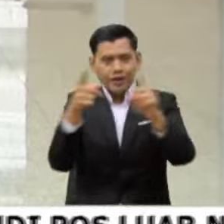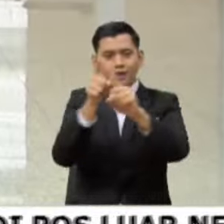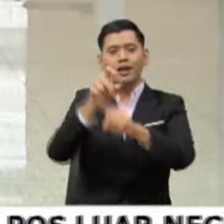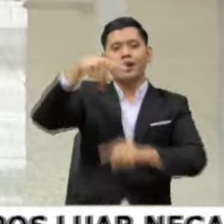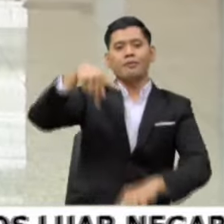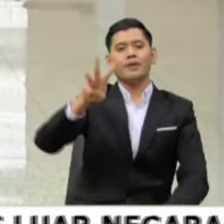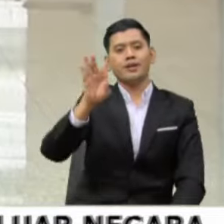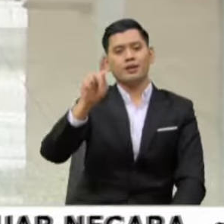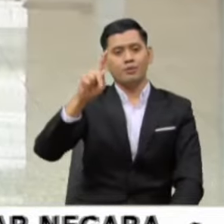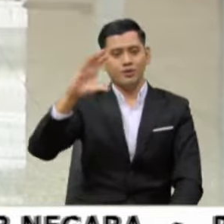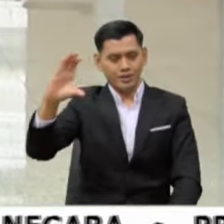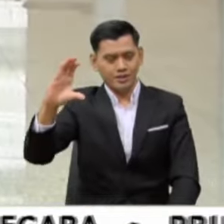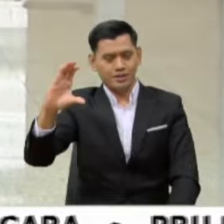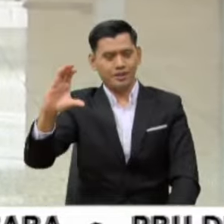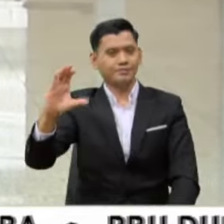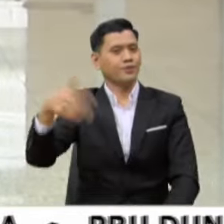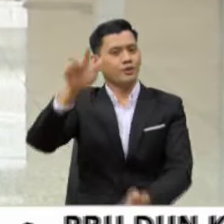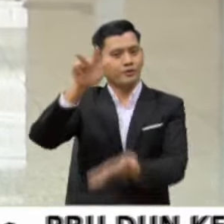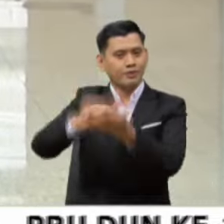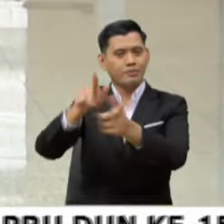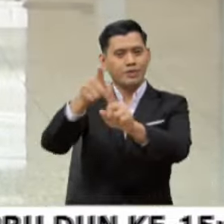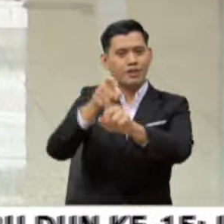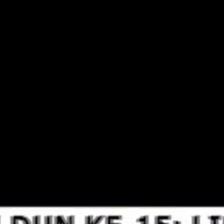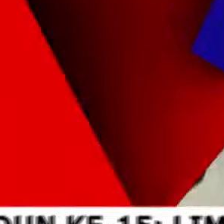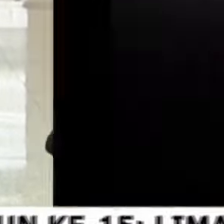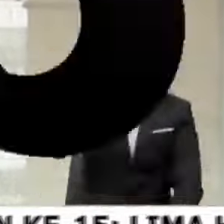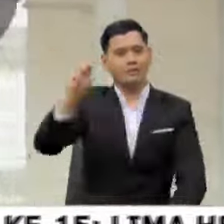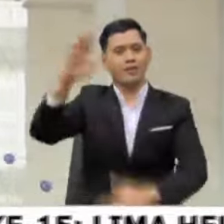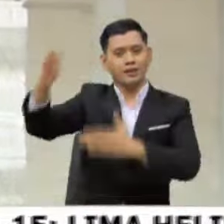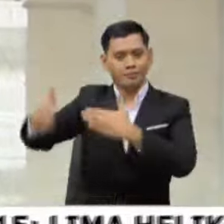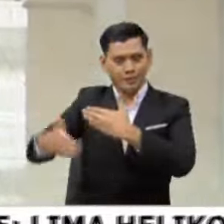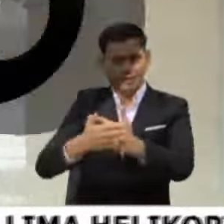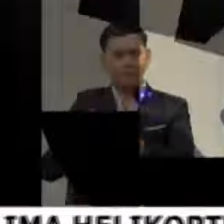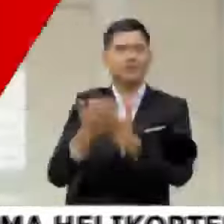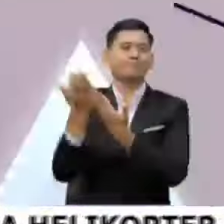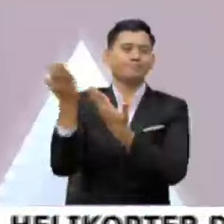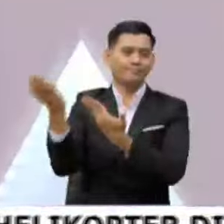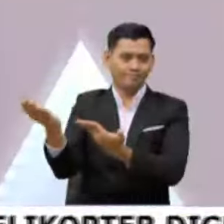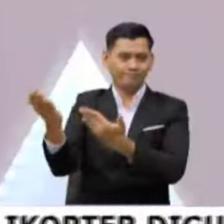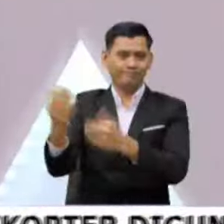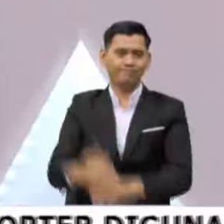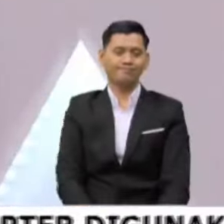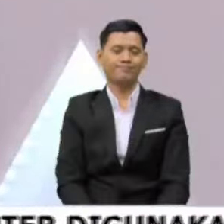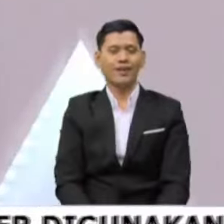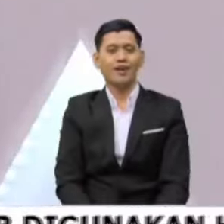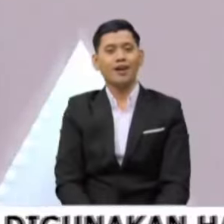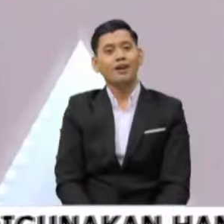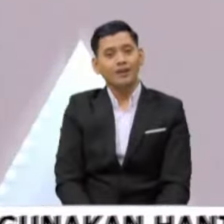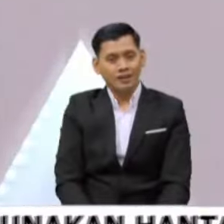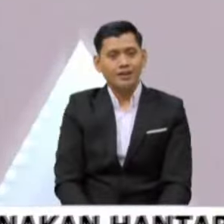WTC Kuala Lumpur yang sahih di RTM. Kembali kepada rakan penyampai. Baik, Fauzura, terima kasih.